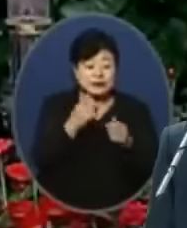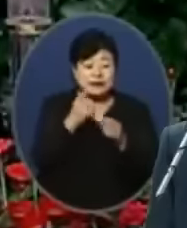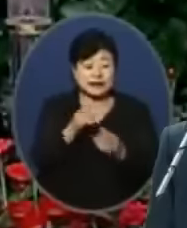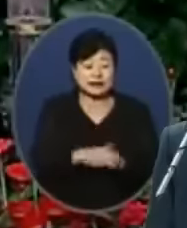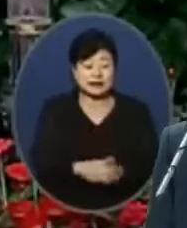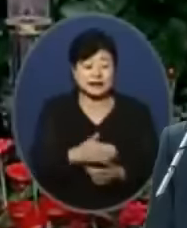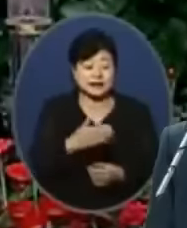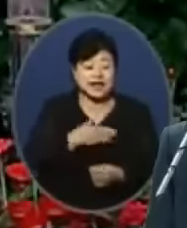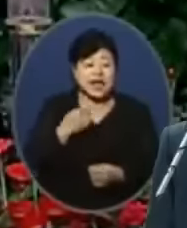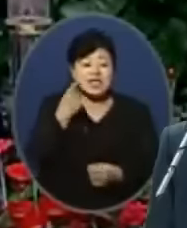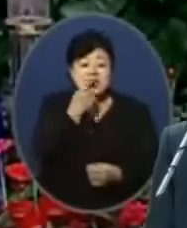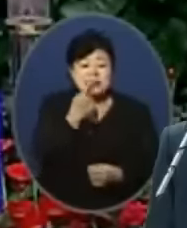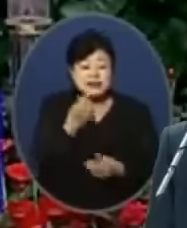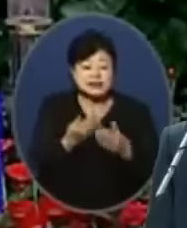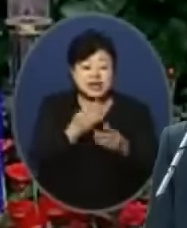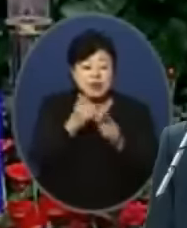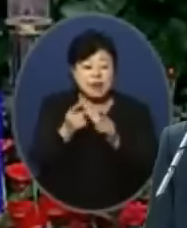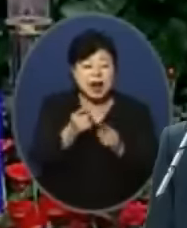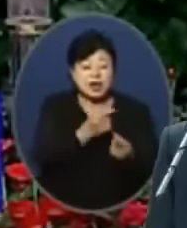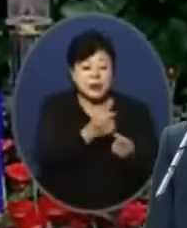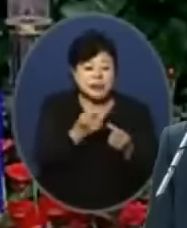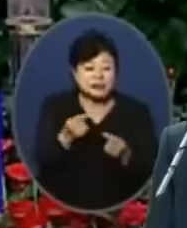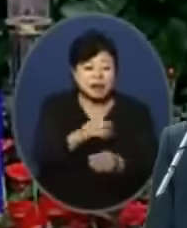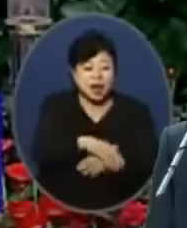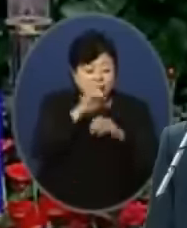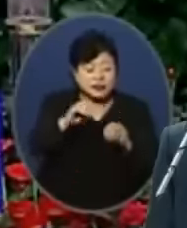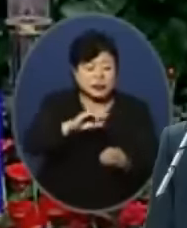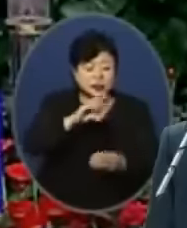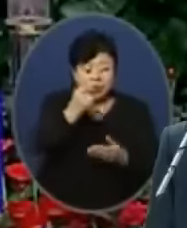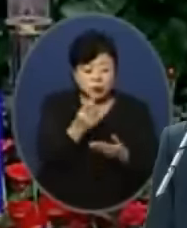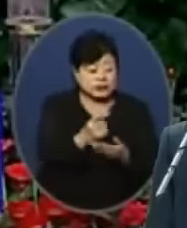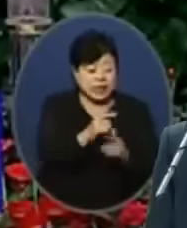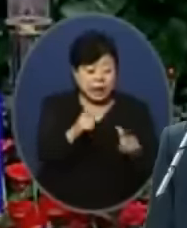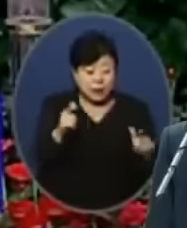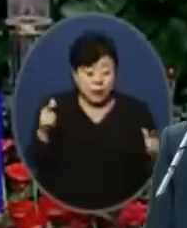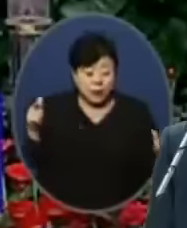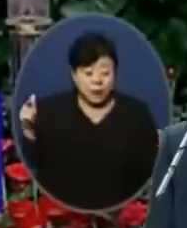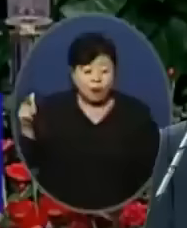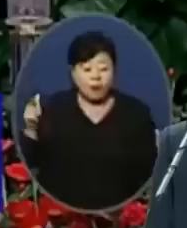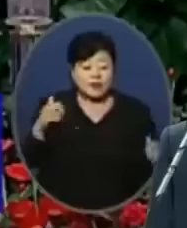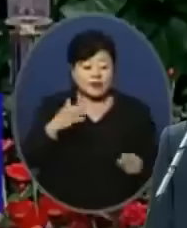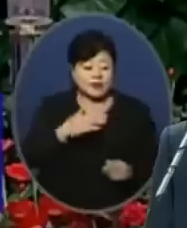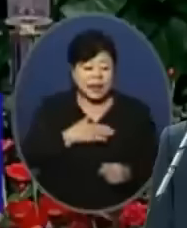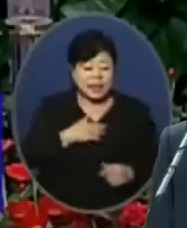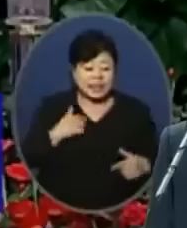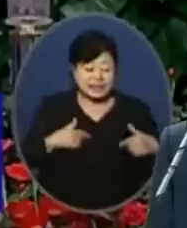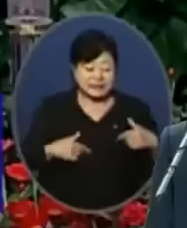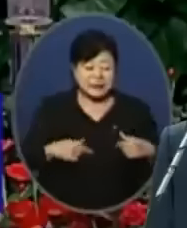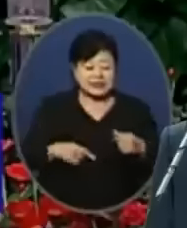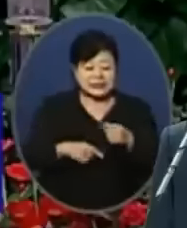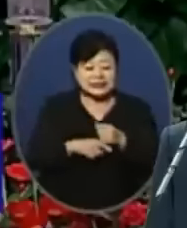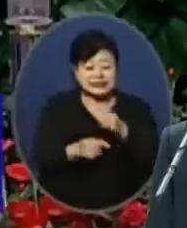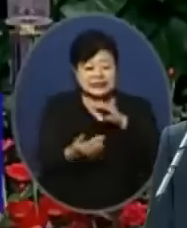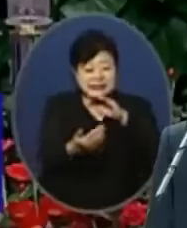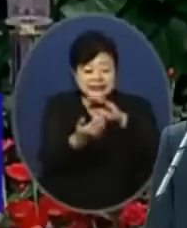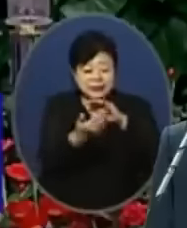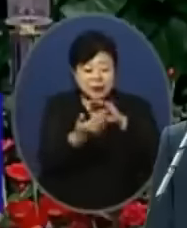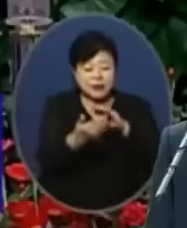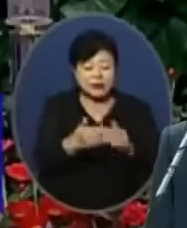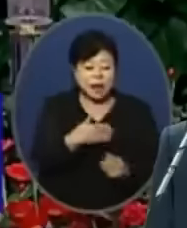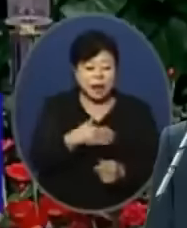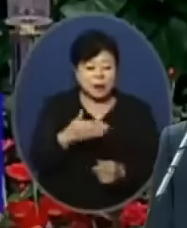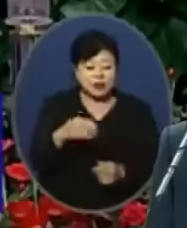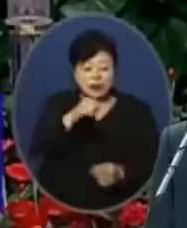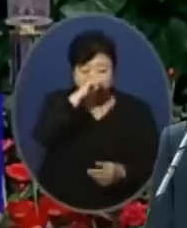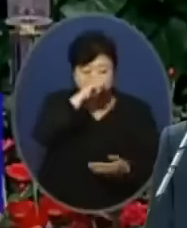말씀하기를 내 입에서 나가는 말도 이와 같이 헛되이 내게로 돌아오지 아니하고 나의 기뻐하는 뜻을 이루며 내가 보낸